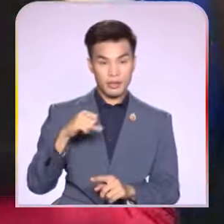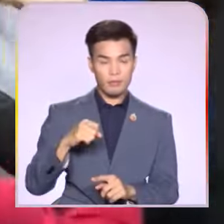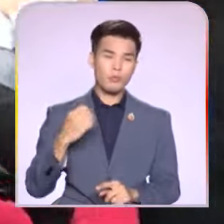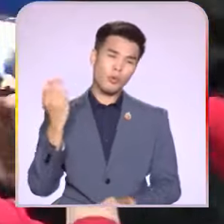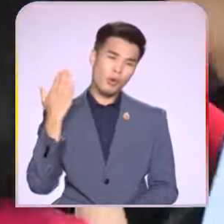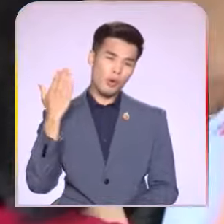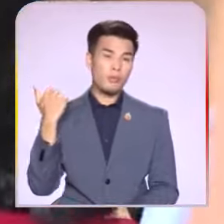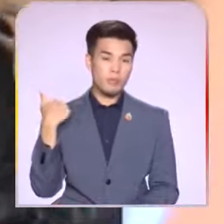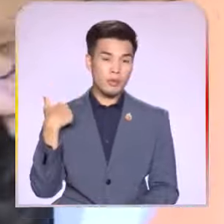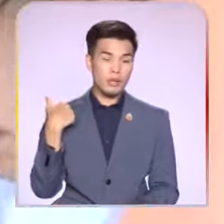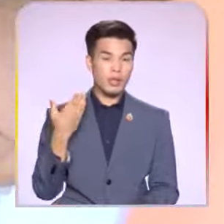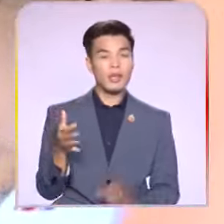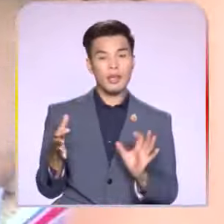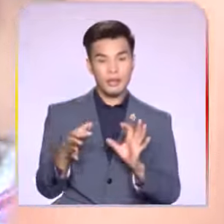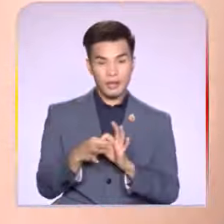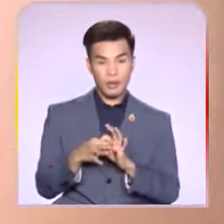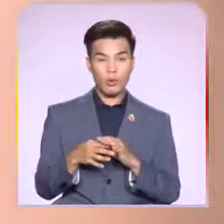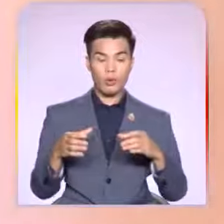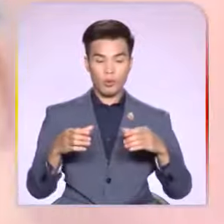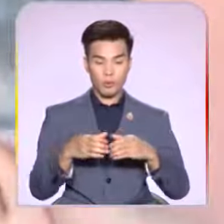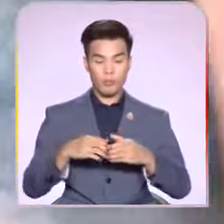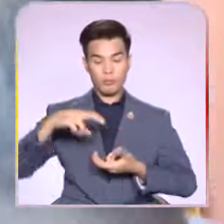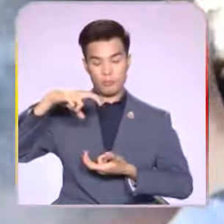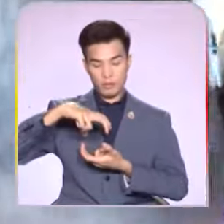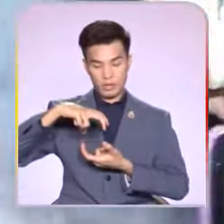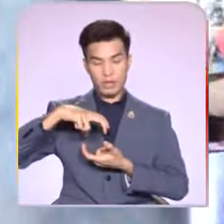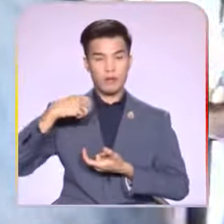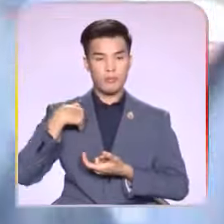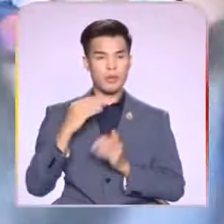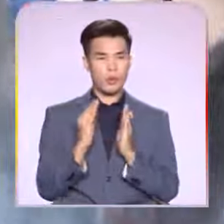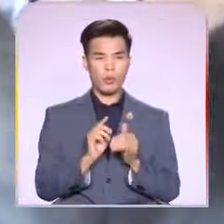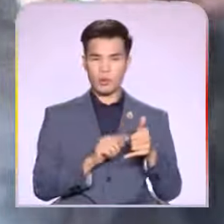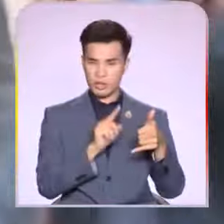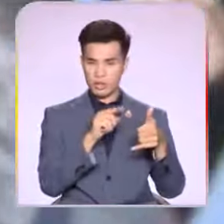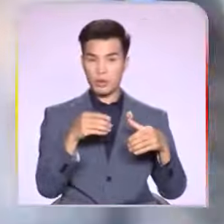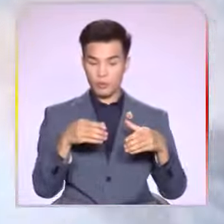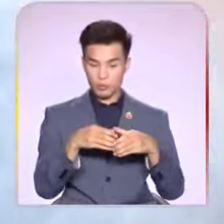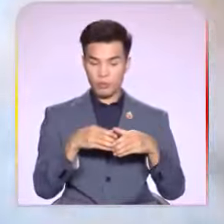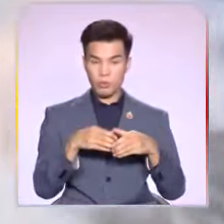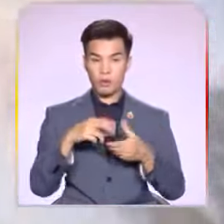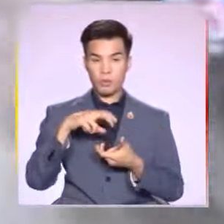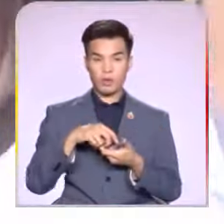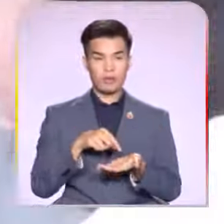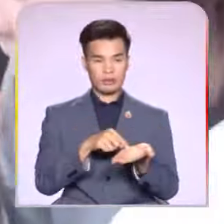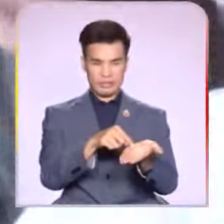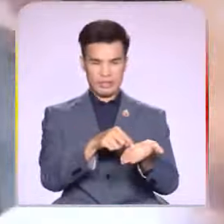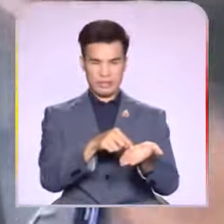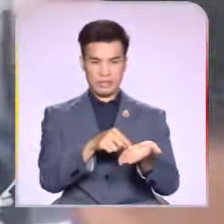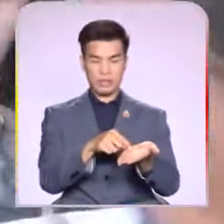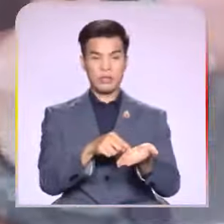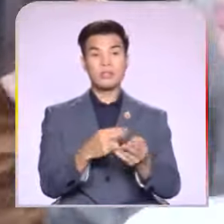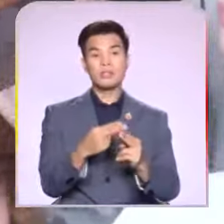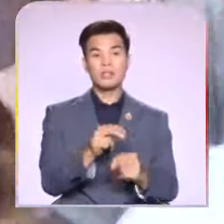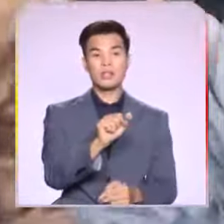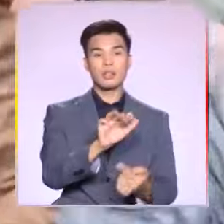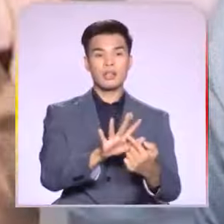อนนั้นเนี่ยมีประเด็นของพรรคพลังประชารัฐนะคะเพราะว่ามีบุคคลคนหนึ่งที่อยู่ในพรรคเนี่ยเหมือนกับถูกพาดพิงด้วยอะค่ะก็คือคุณสาม